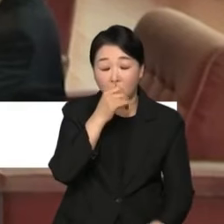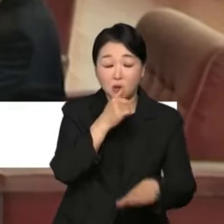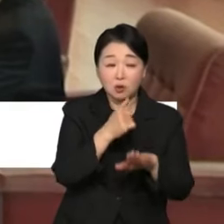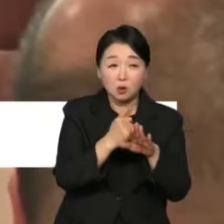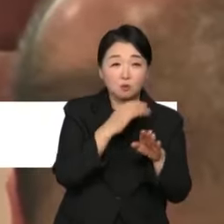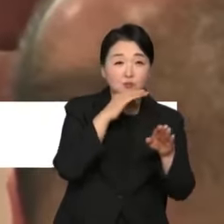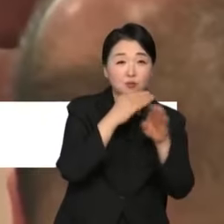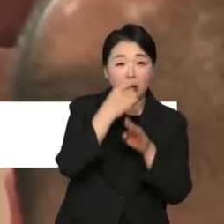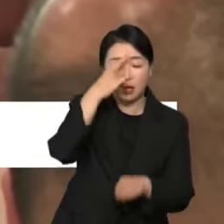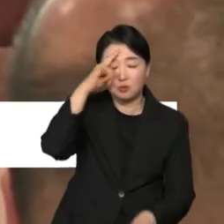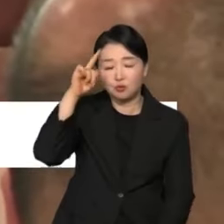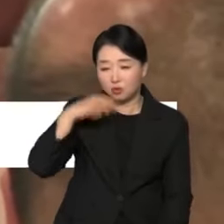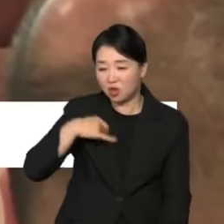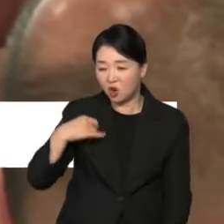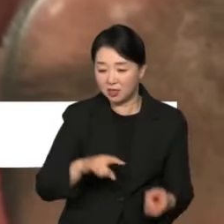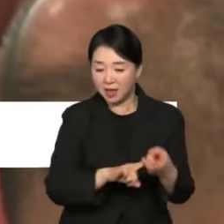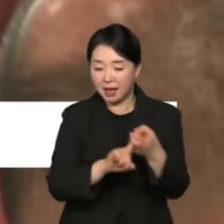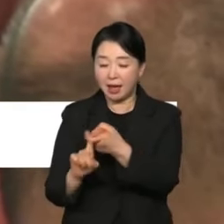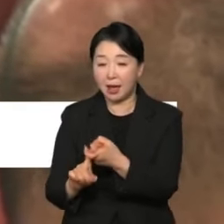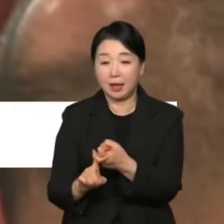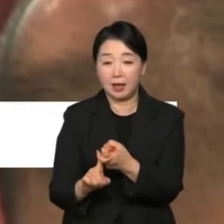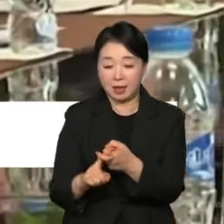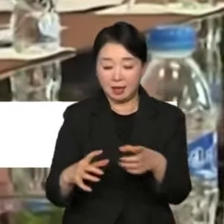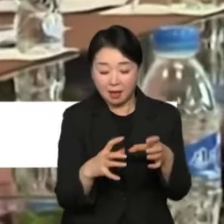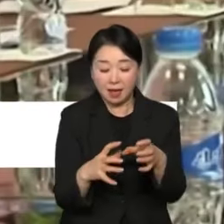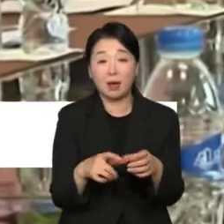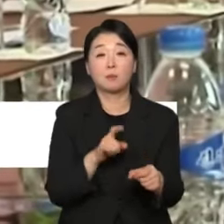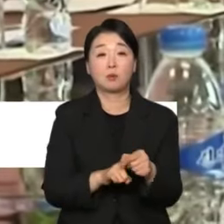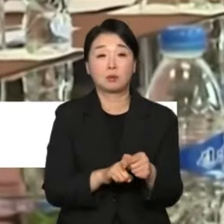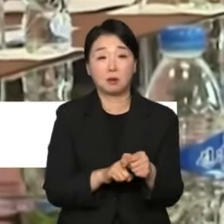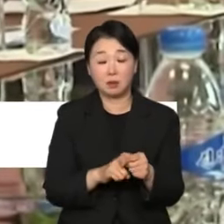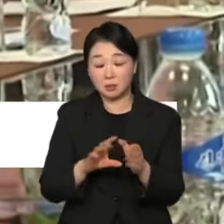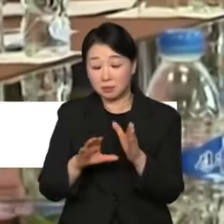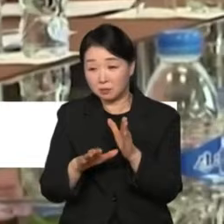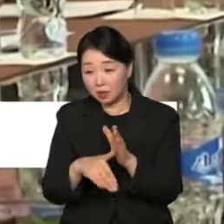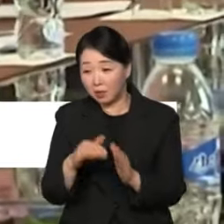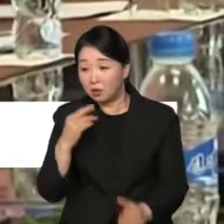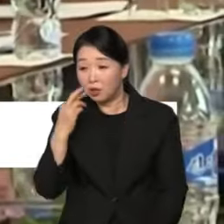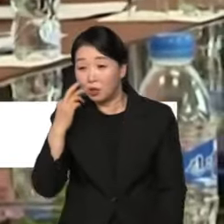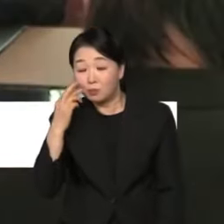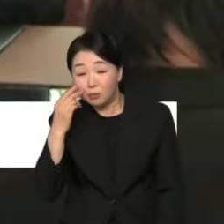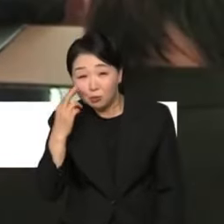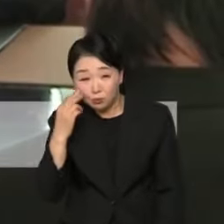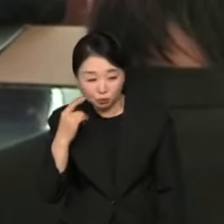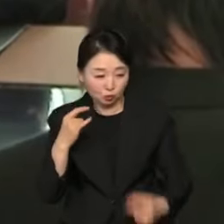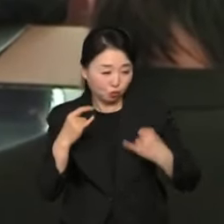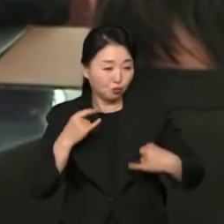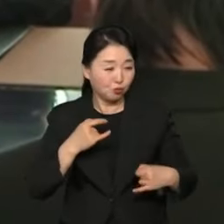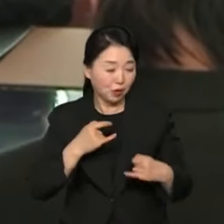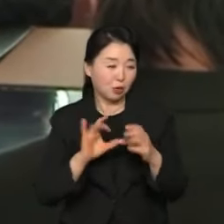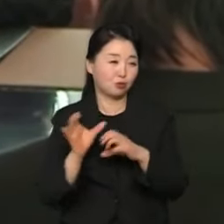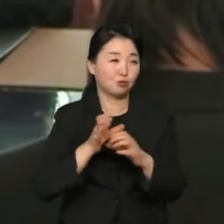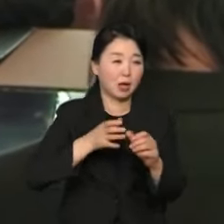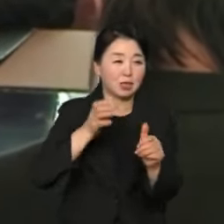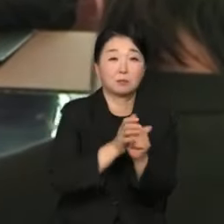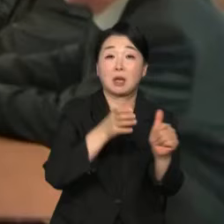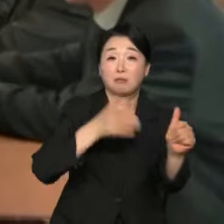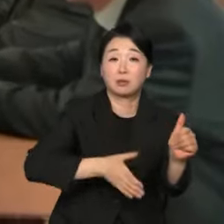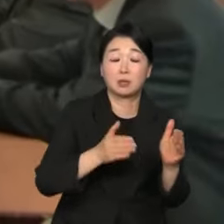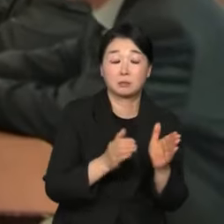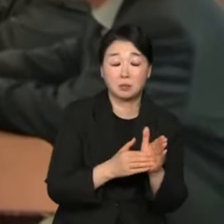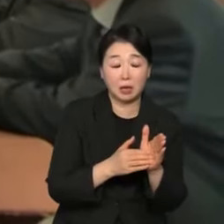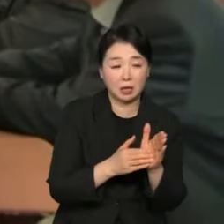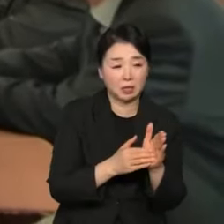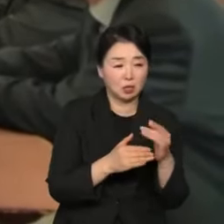연대를 강화하고 있습니다. 이런 상황에서 미국이 중국에 추가적인 역할을 당부한 겁니다. 중국이 미국의